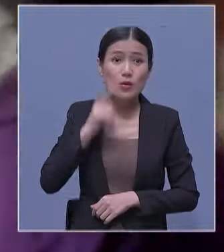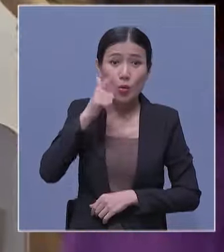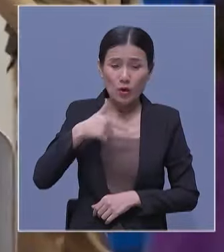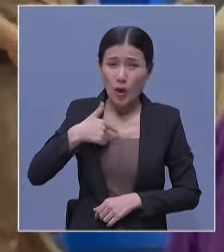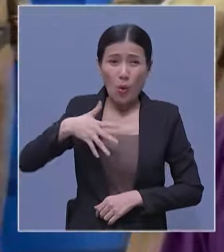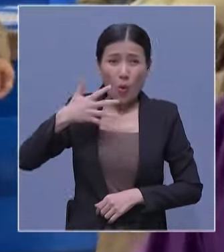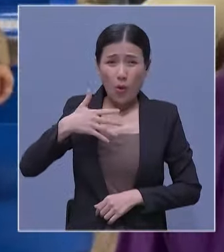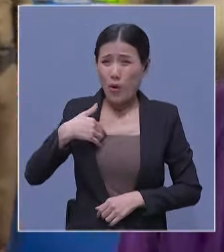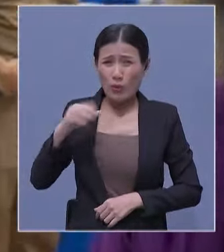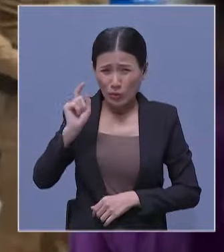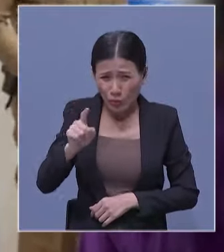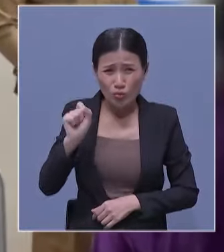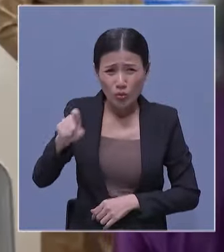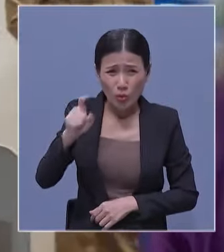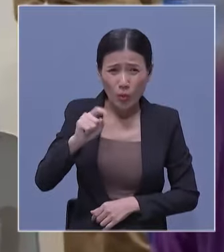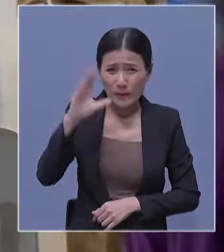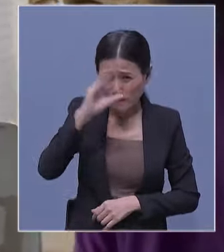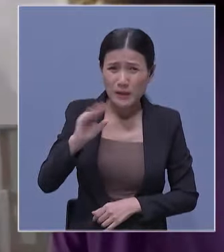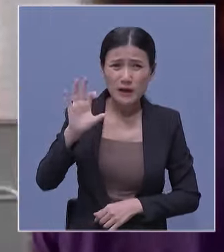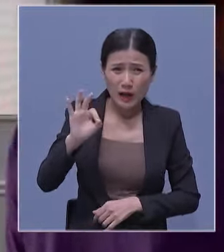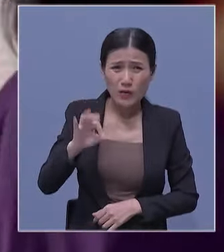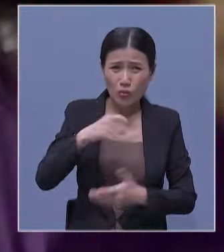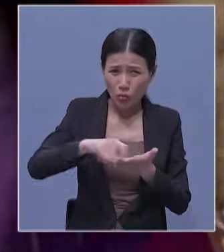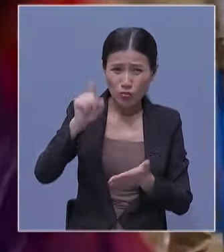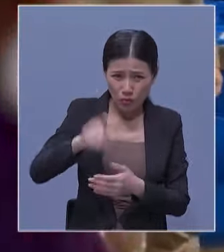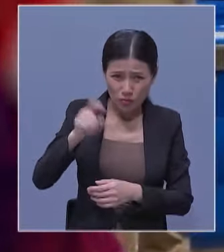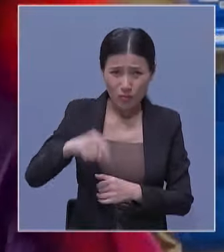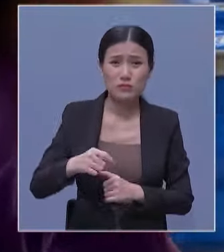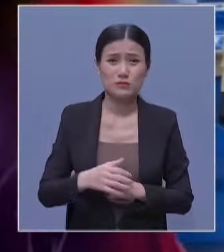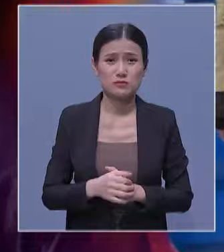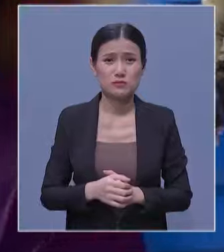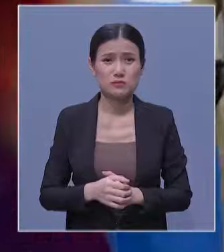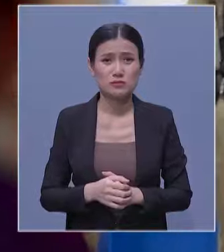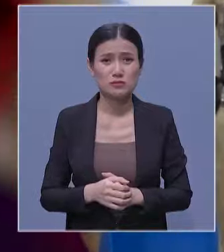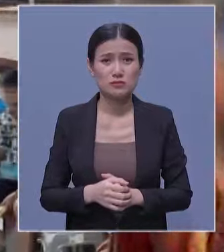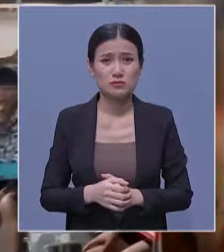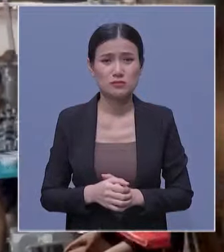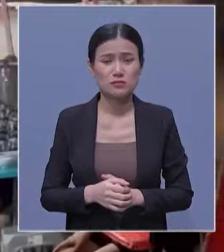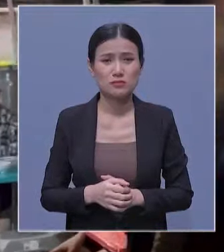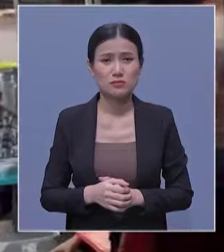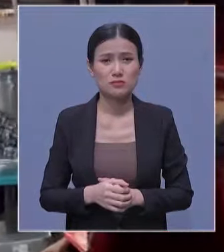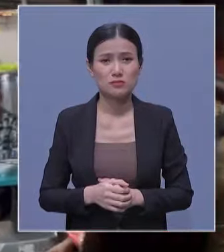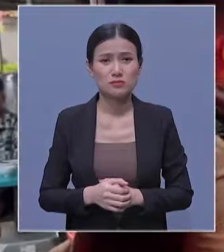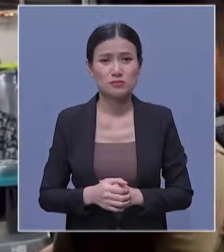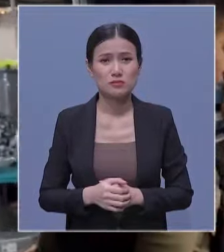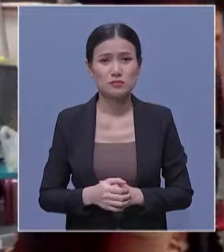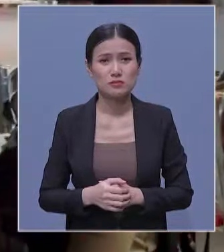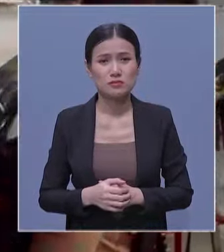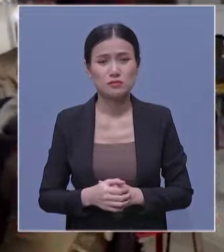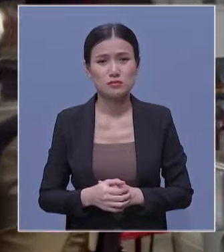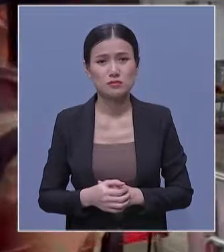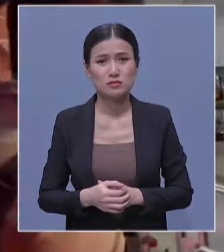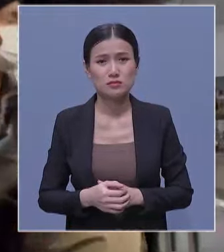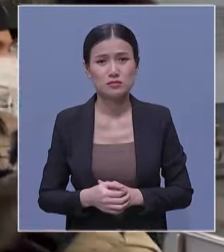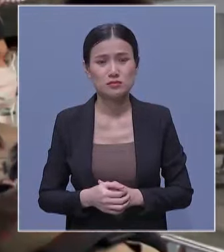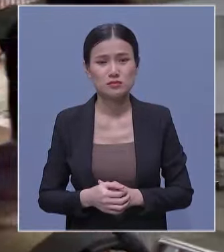นาทีจะ 21:00นแล้วอ 15นาทีเท่านั้นไปดูจังหวะนี้กันหน่อยค่ะหแฟนปเนี่ยพไม่ได้แล้ว